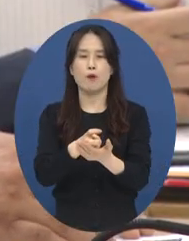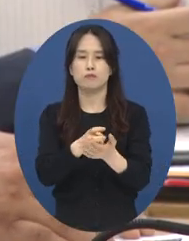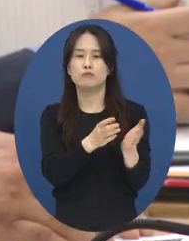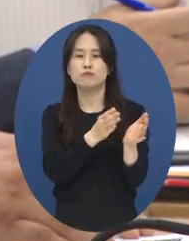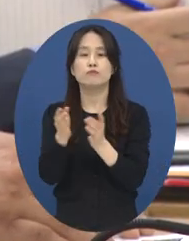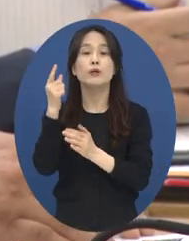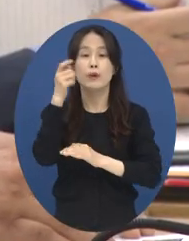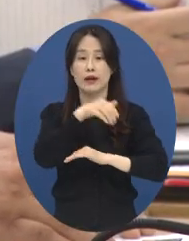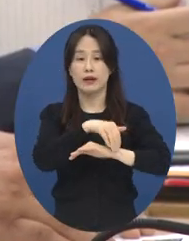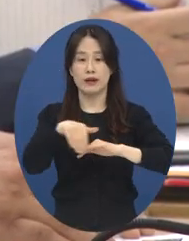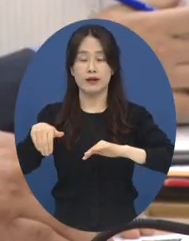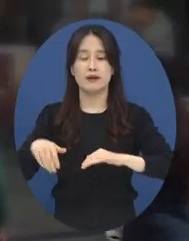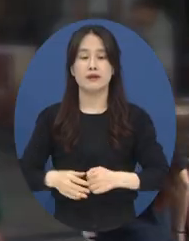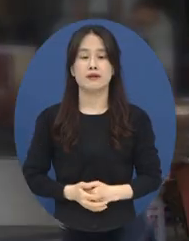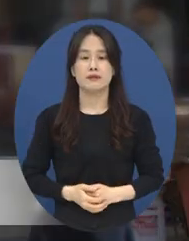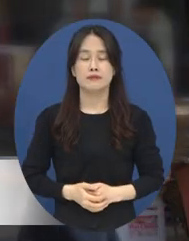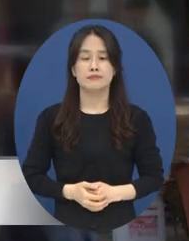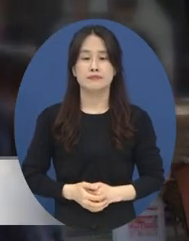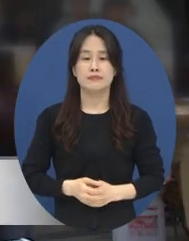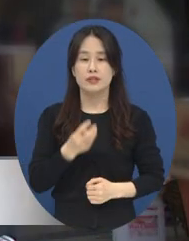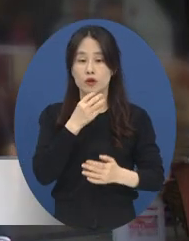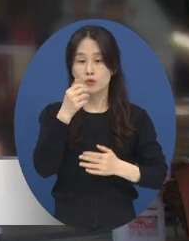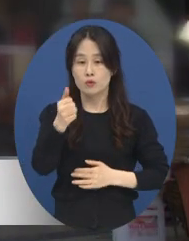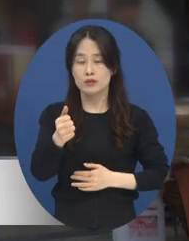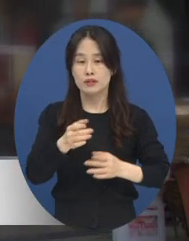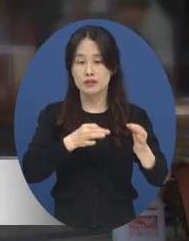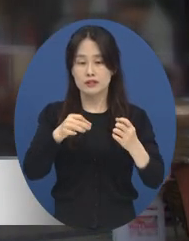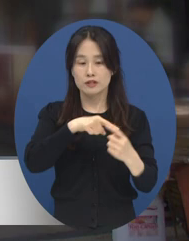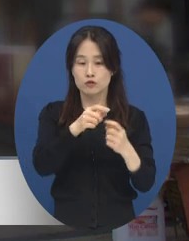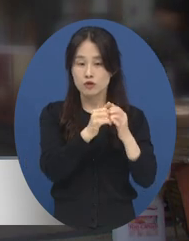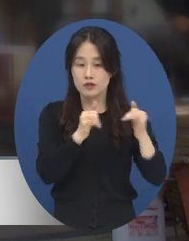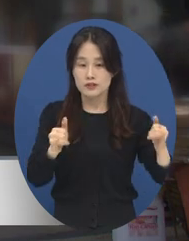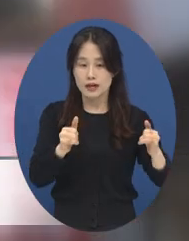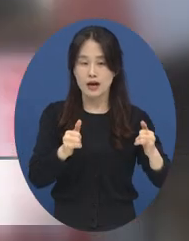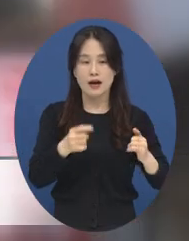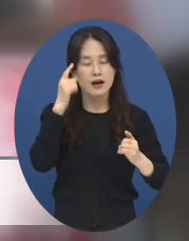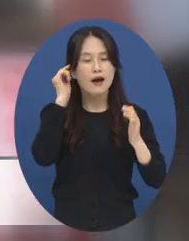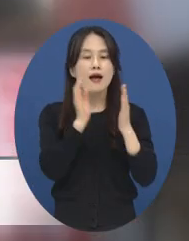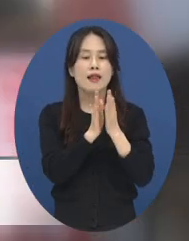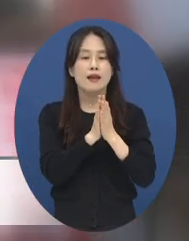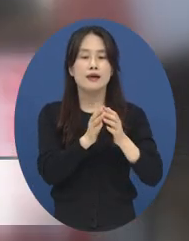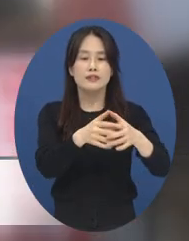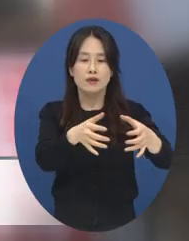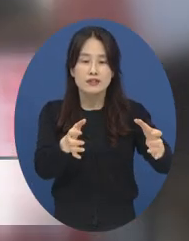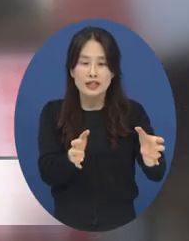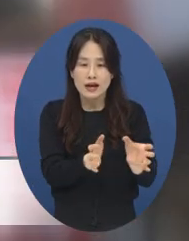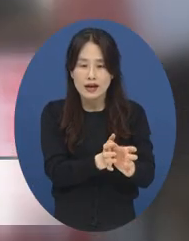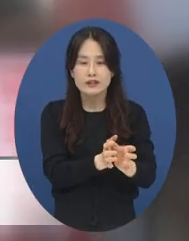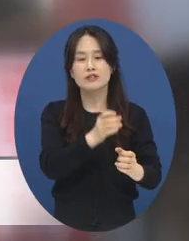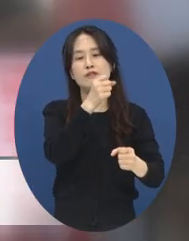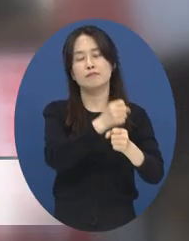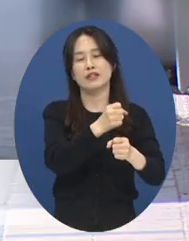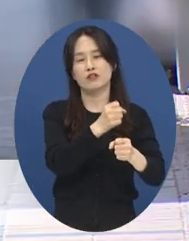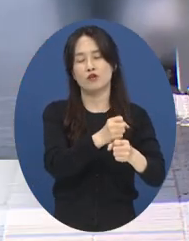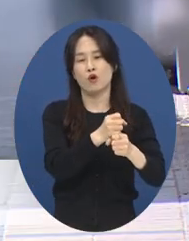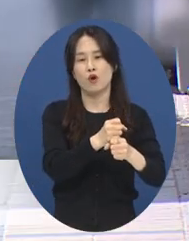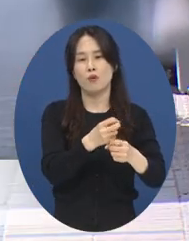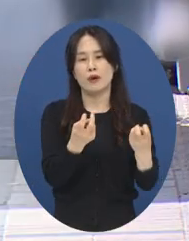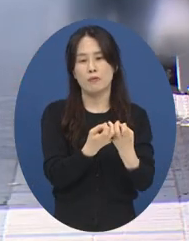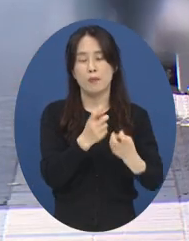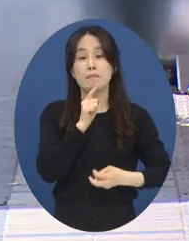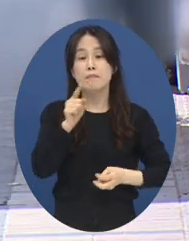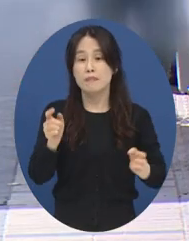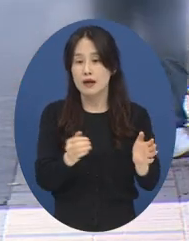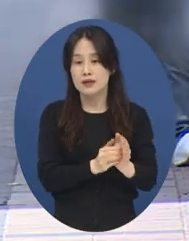장치도 마련한다는 방침입니다. 또한 이 지사는 소상공인 자체 감시단을 통한 자율적 점검 등의 방안도